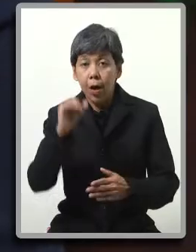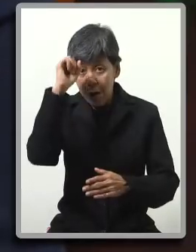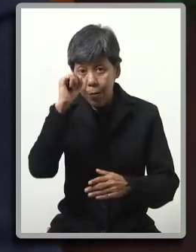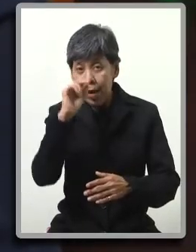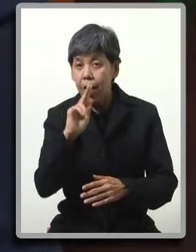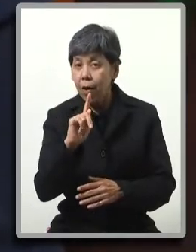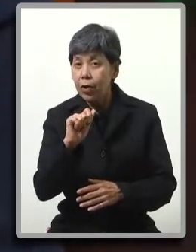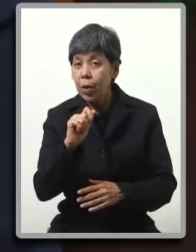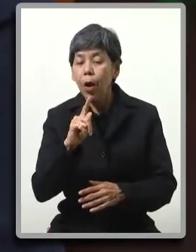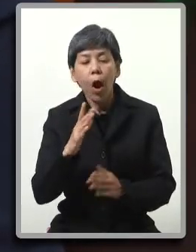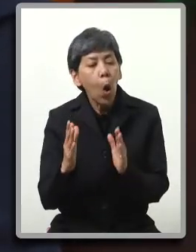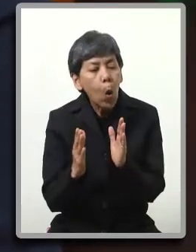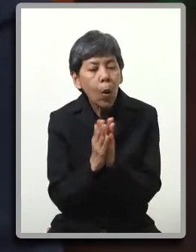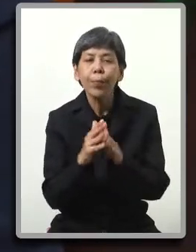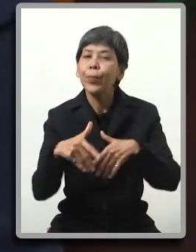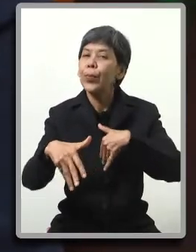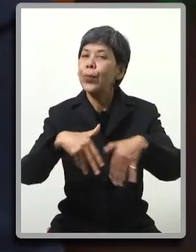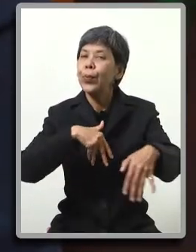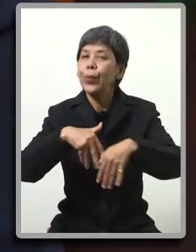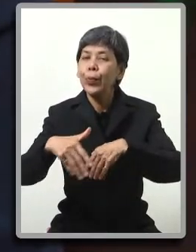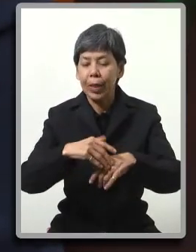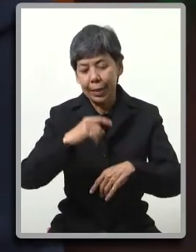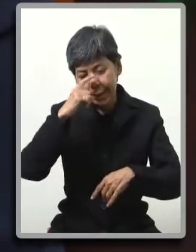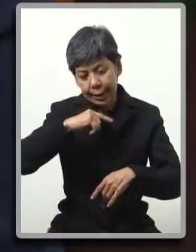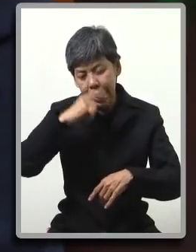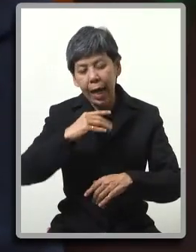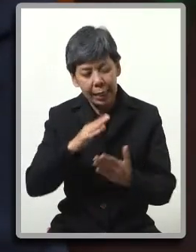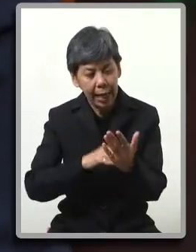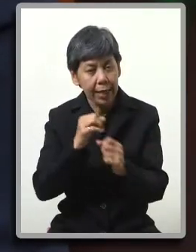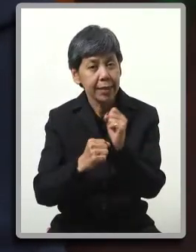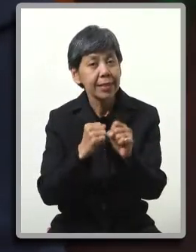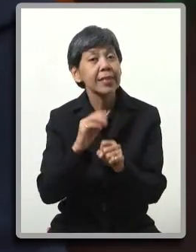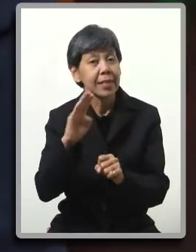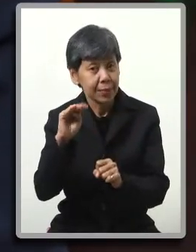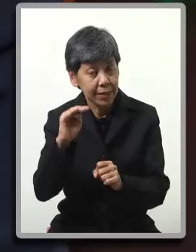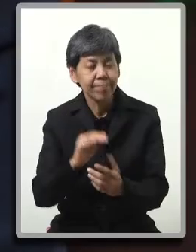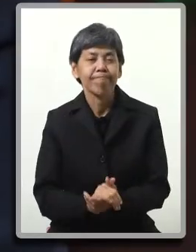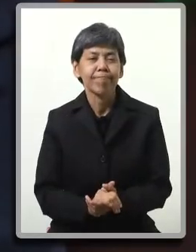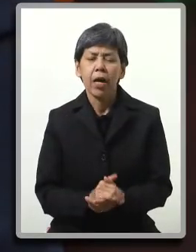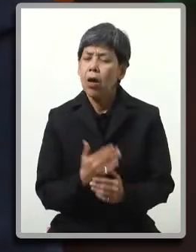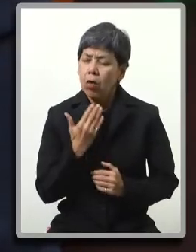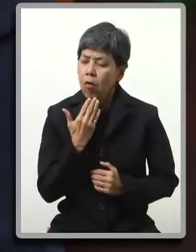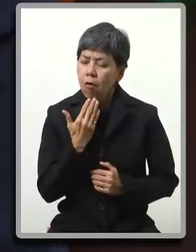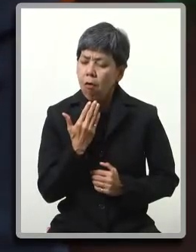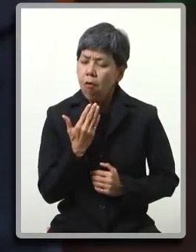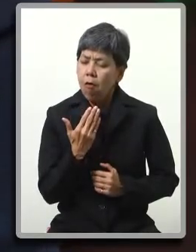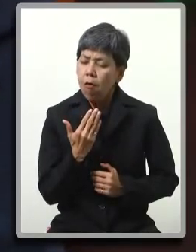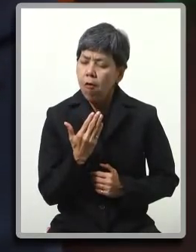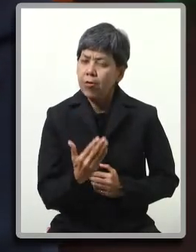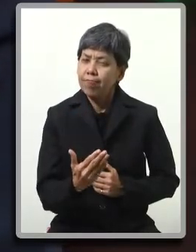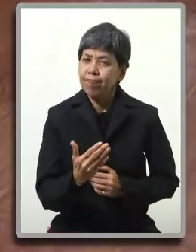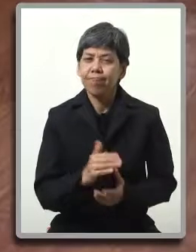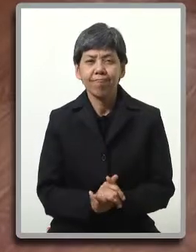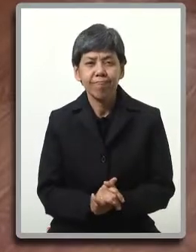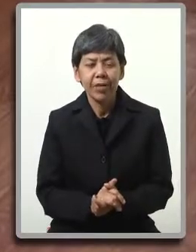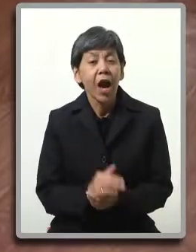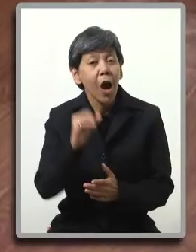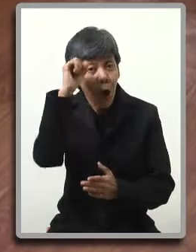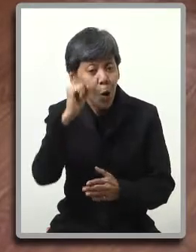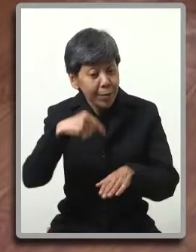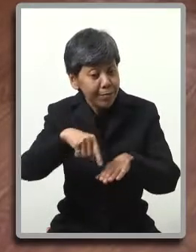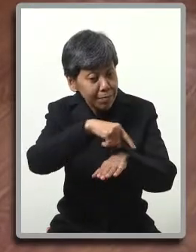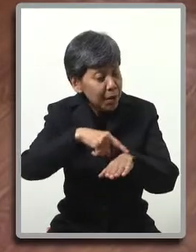มกเนี่ยอยู่คู่กับประชาชนบ้านเรามา40ปีแล้วนะครับและยังต้องอยู่กับเราไปอีกนานแสนนานรถเมล์เ